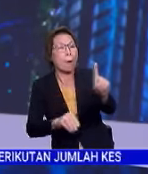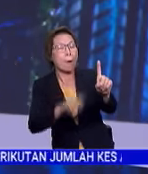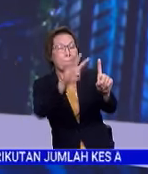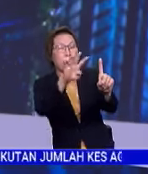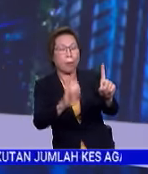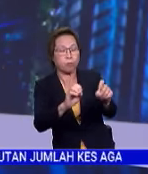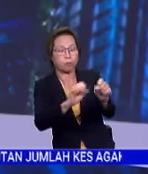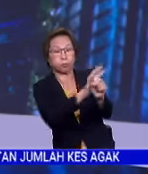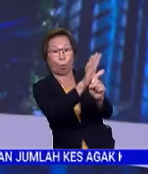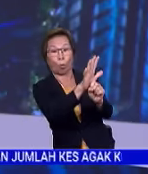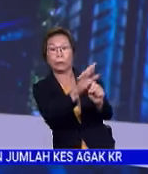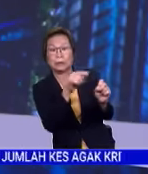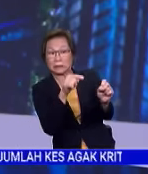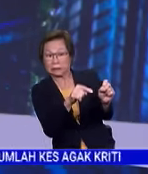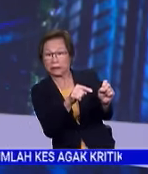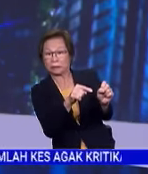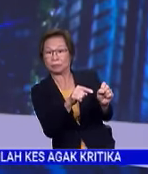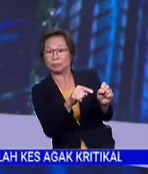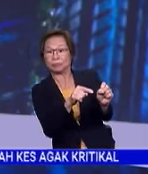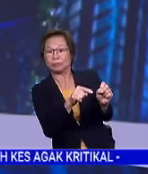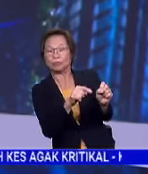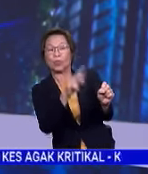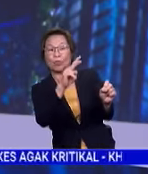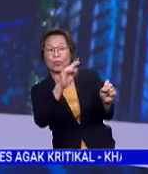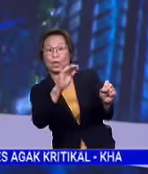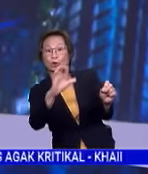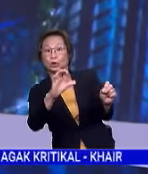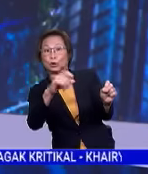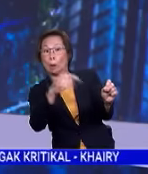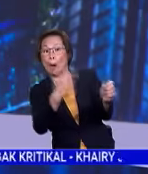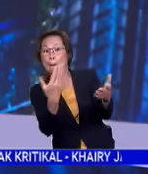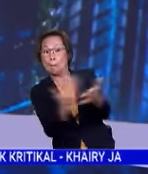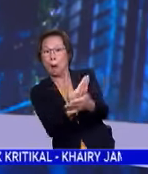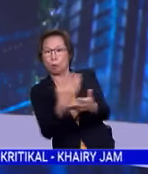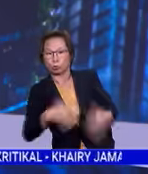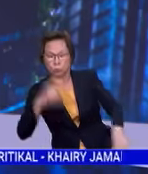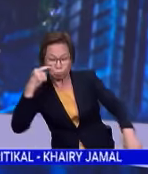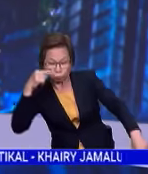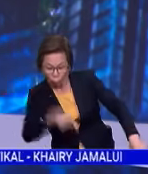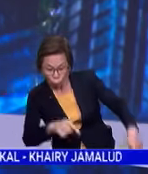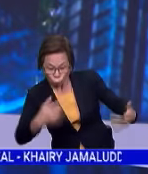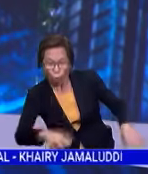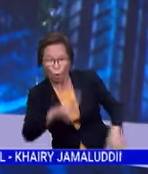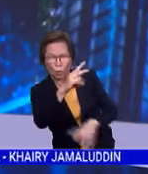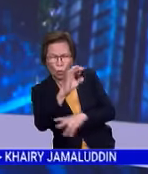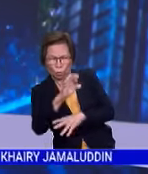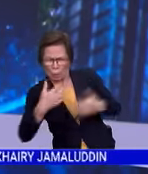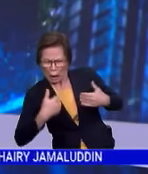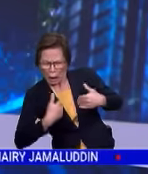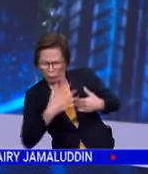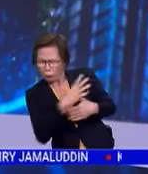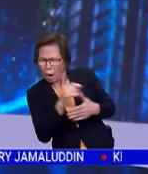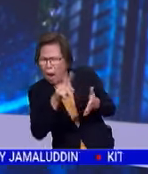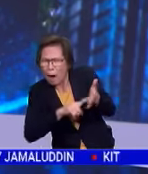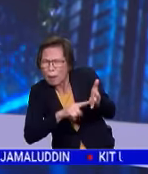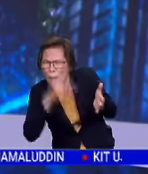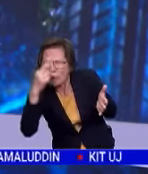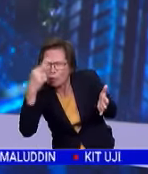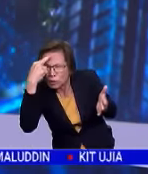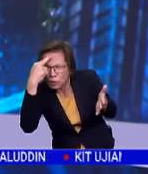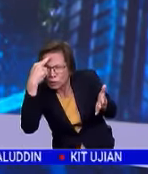kes COVID-19 yang dikategorikan sebagai VOC sudah dikesan. Bagaimana VOC wujud dan apa